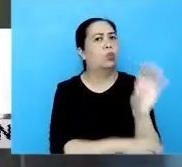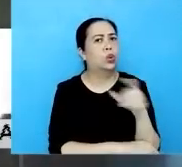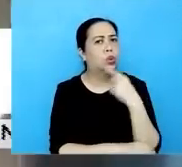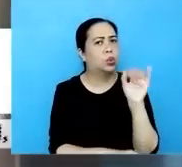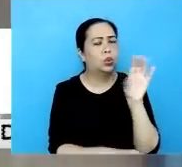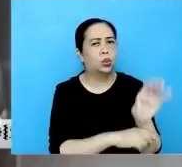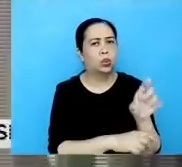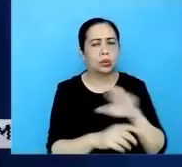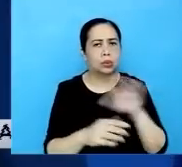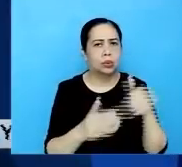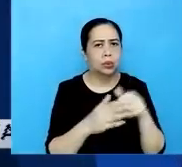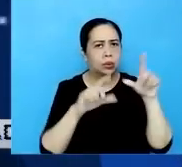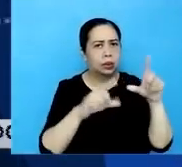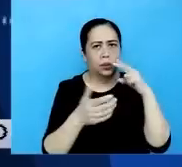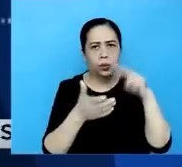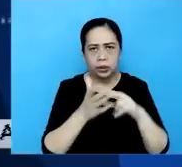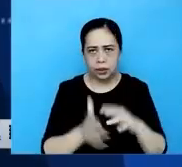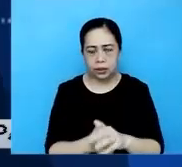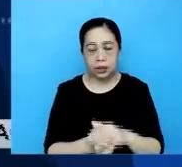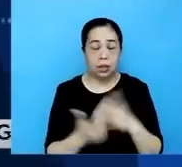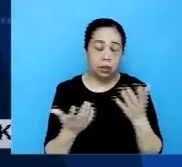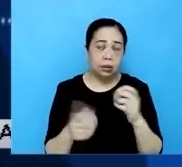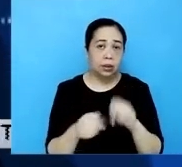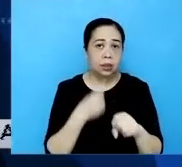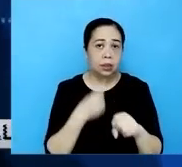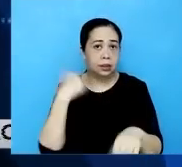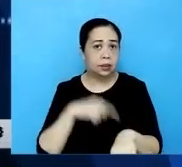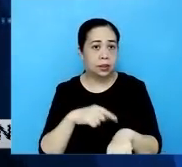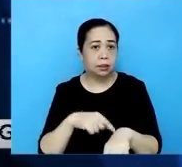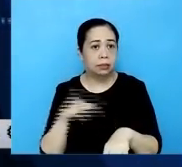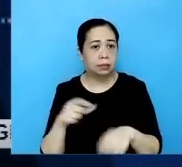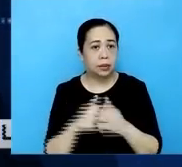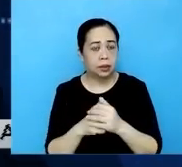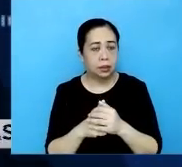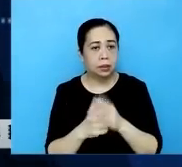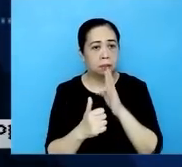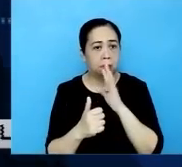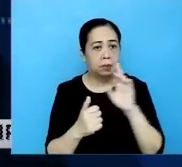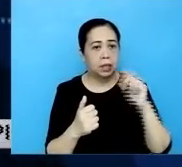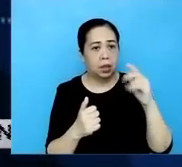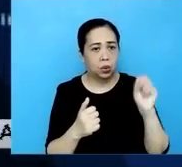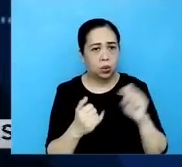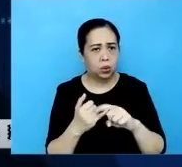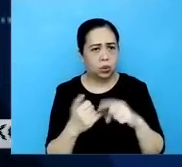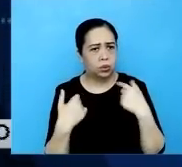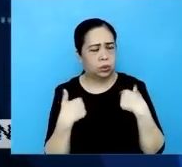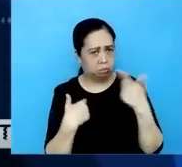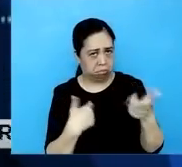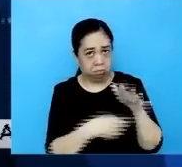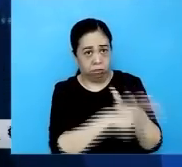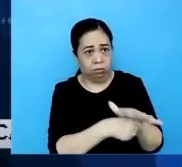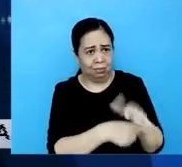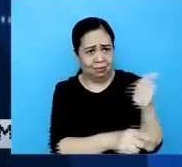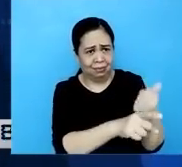pang testigo. Pero sinasabi ko nga, yung panahon na napakinggan ko testimonyo ni Ragos, mukhang wala namang pressure sa kanya kasi siya naman